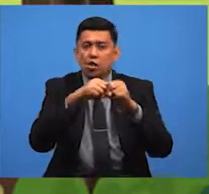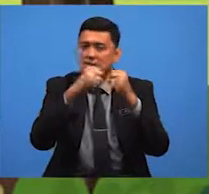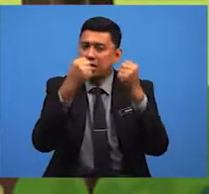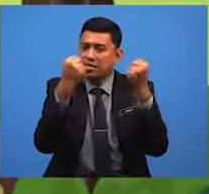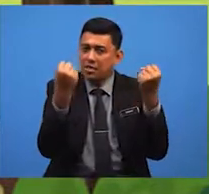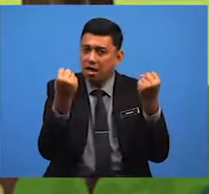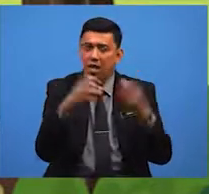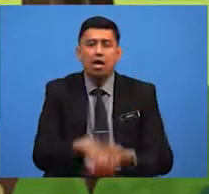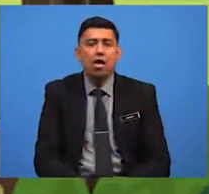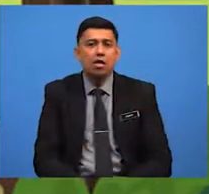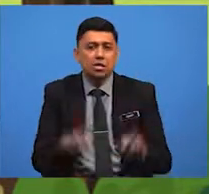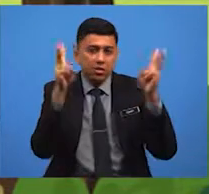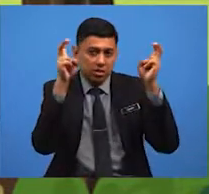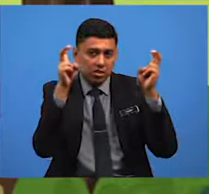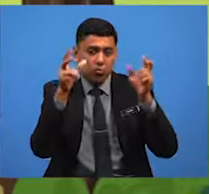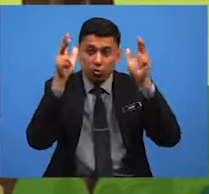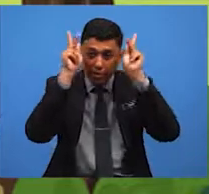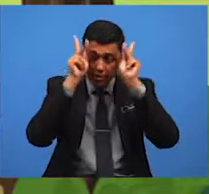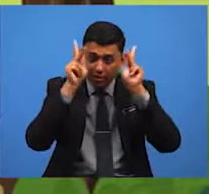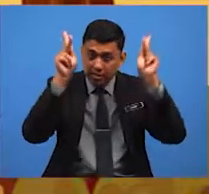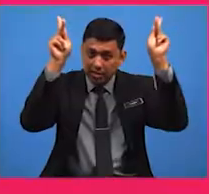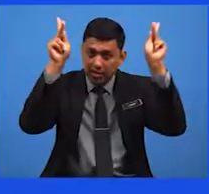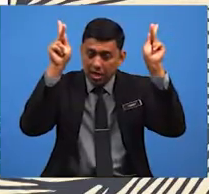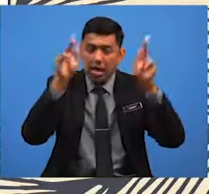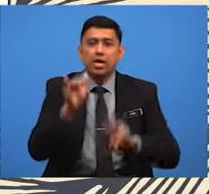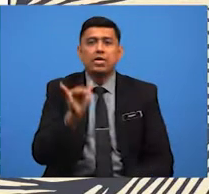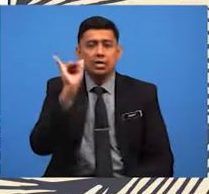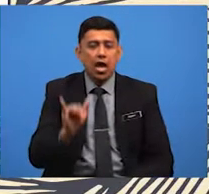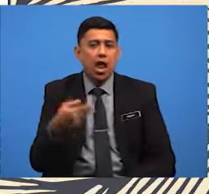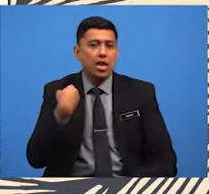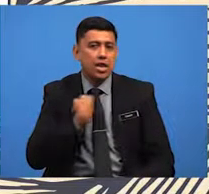yang bertajuk Kijang Yang Lelah.